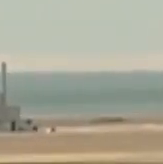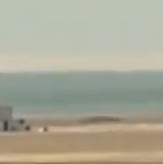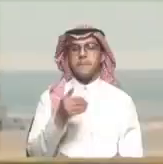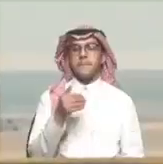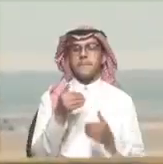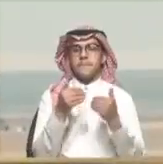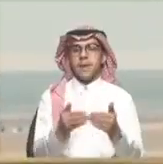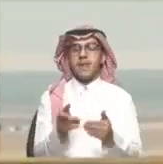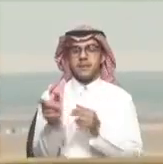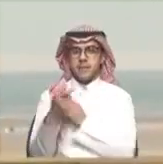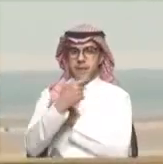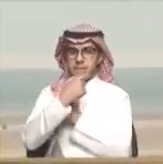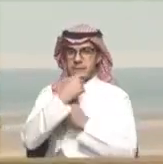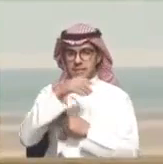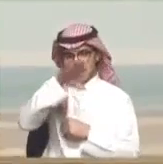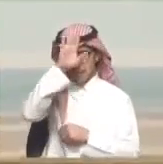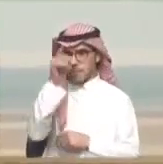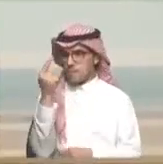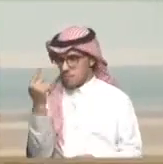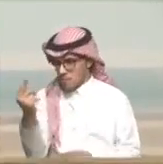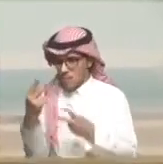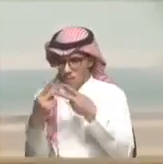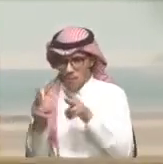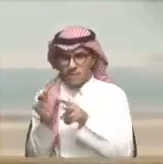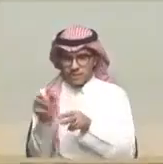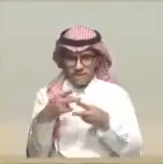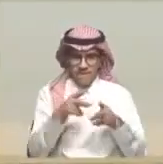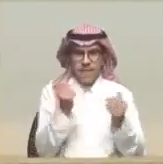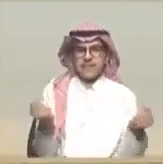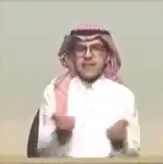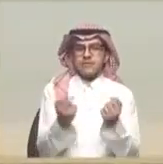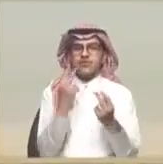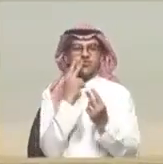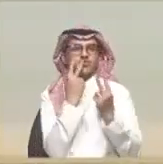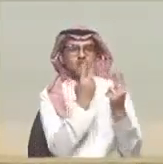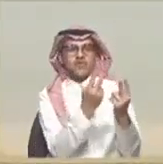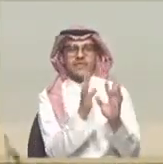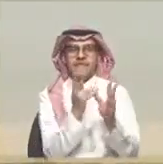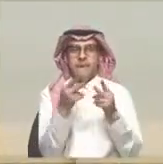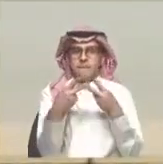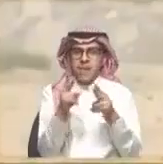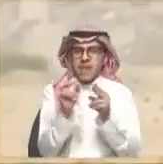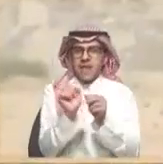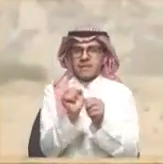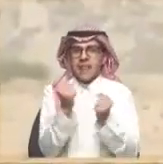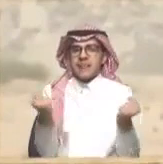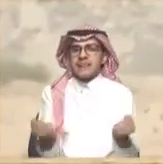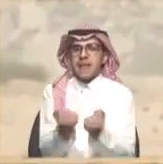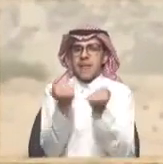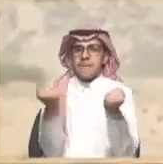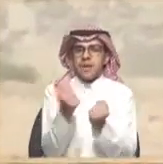ثم أذن خادم الحرمين الشريفين بدء فعاليات ختام تمرين درع الخليج المشترك واحد، حيث بدأت فعاليات